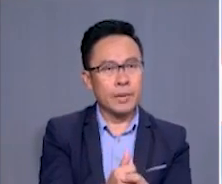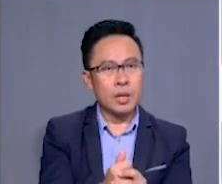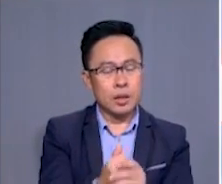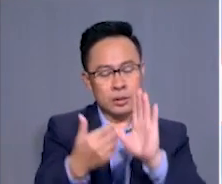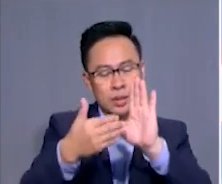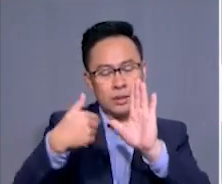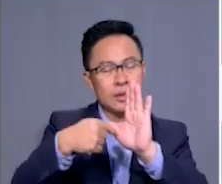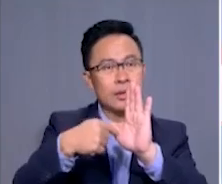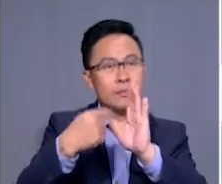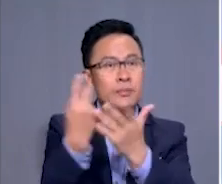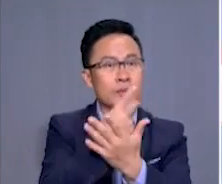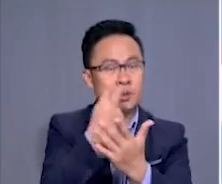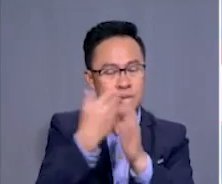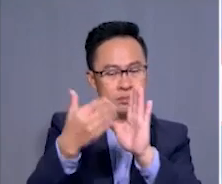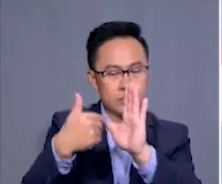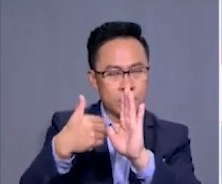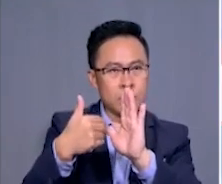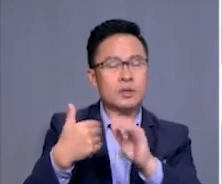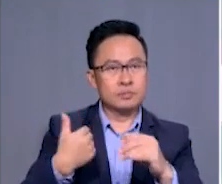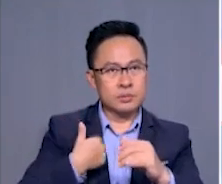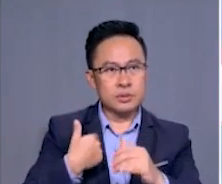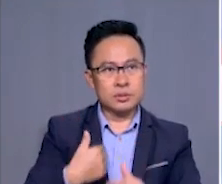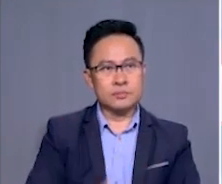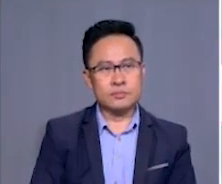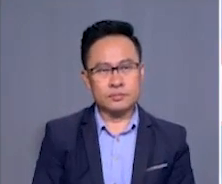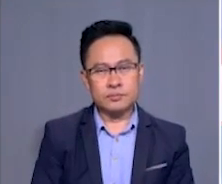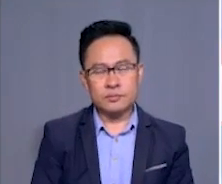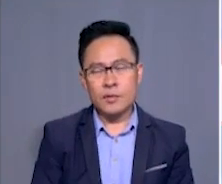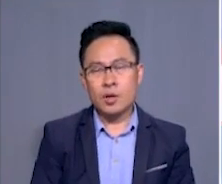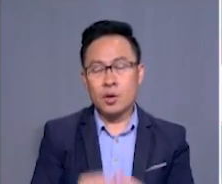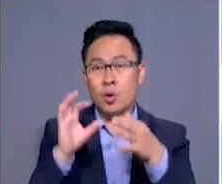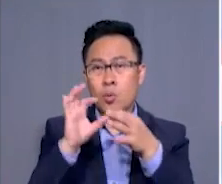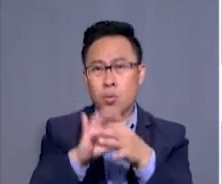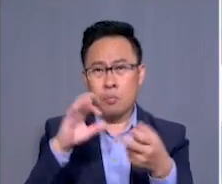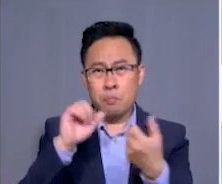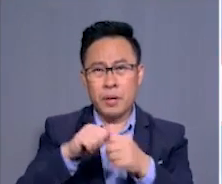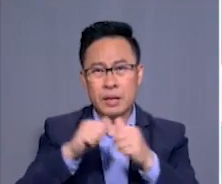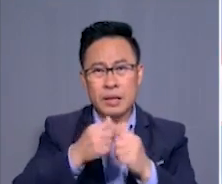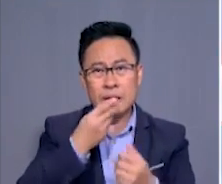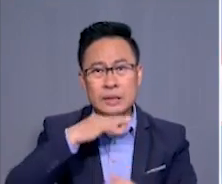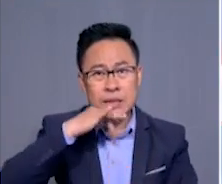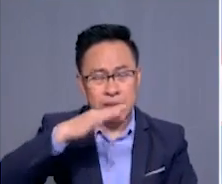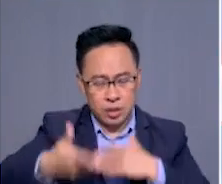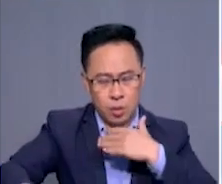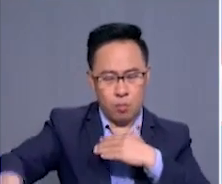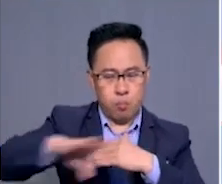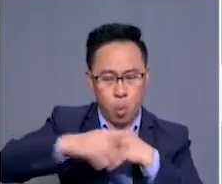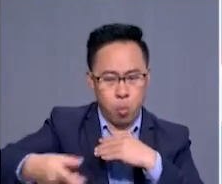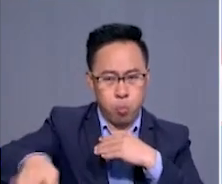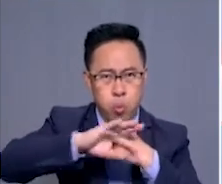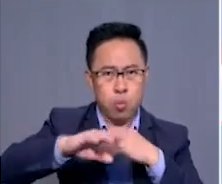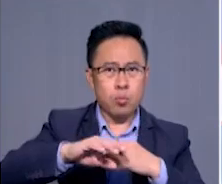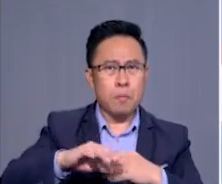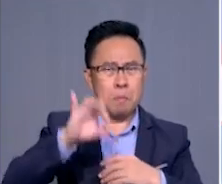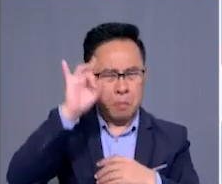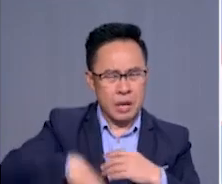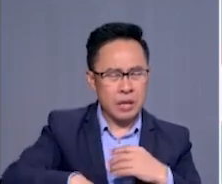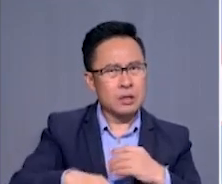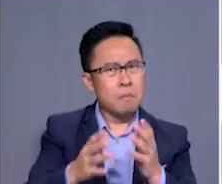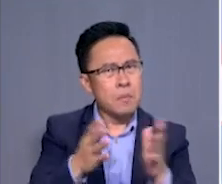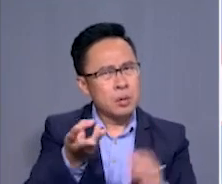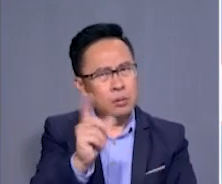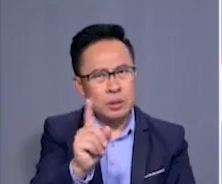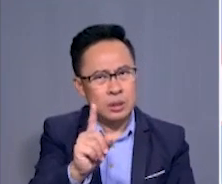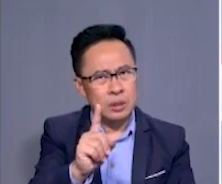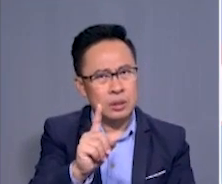ต่อด้านตะวันตกของประเทศไทยได้ครับ ครับ ค่ะค่ะมีความเป็นห่วงว่าจะเกิด storm surge ขึ้นเนี่ยมีโอกาสเกิดได้มากขนาดไหนคะ พ